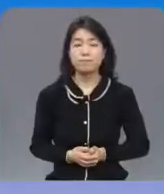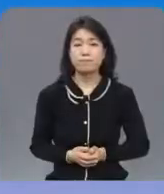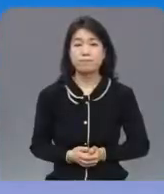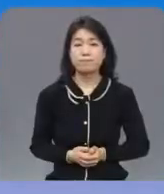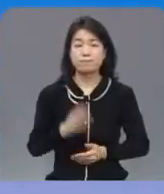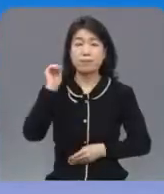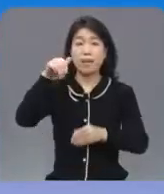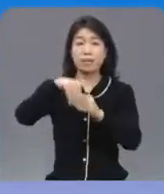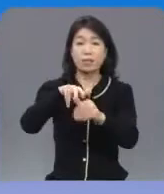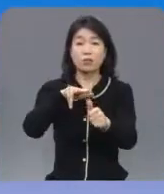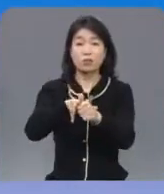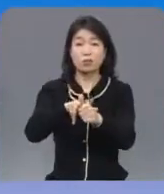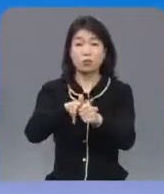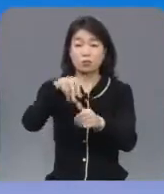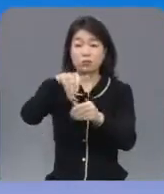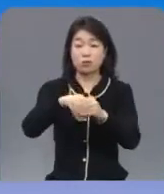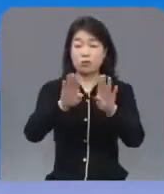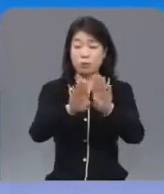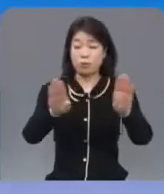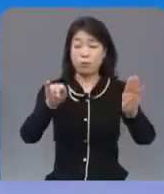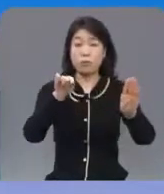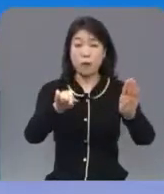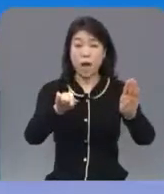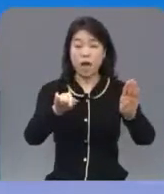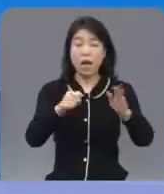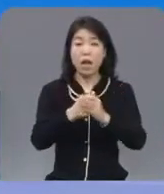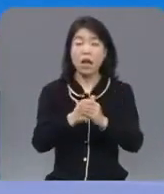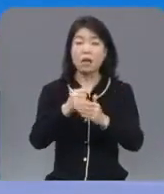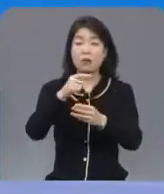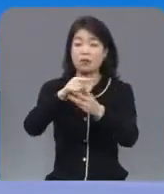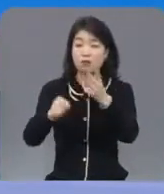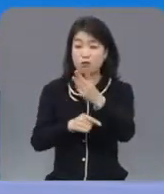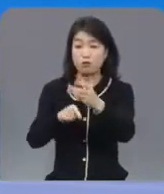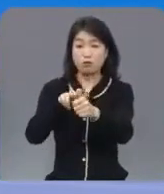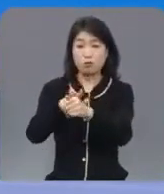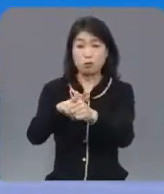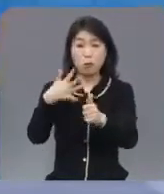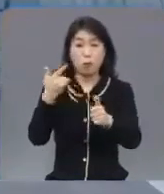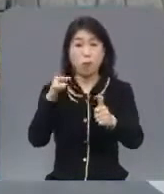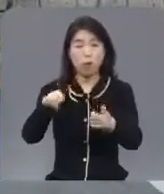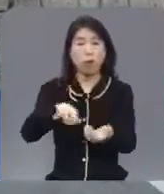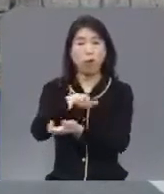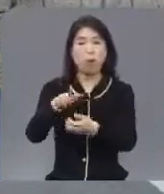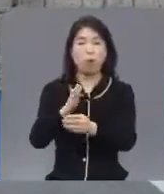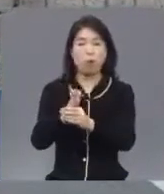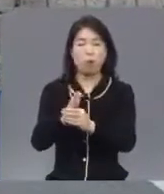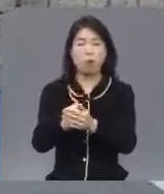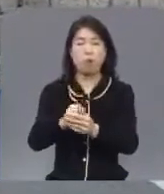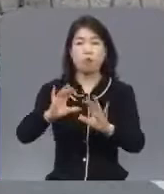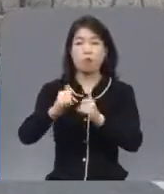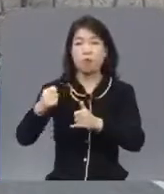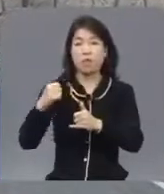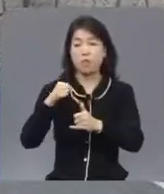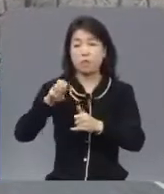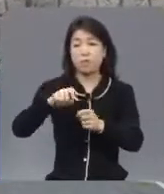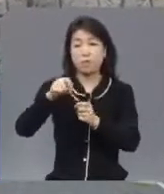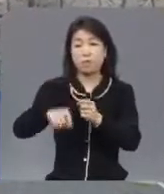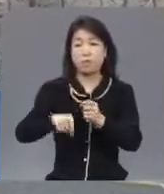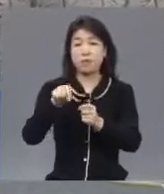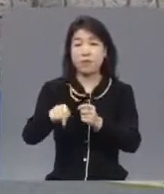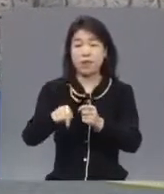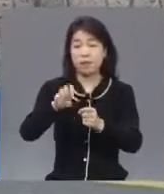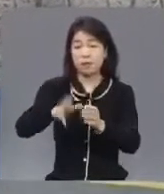대선 후보 선거 벽보 에서 국민의힘 윤석렬 후부에 벽보가 누락된 논란입니다 국민의 힘 5 쾅 기 시장은